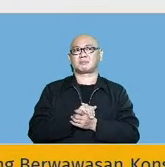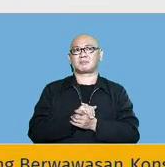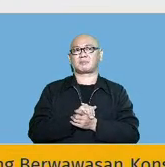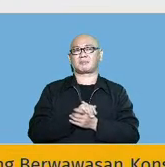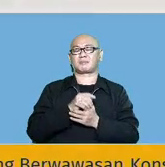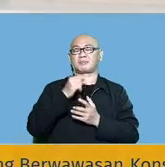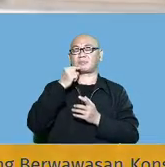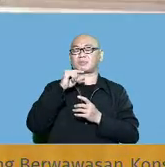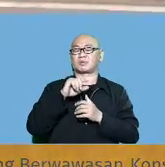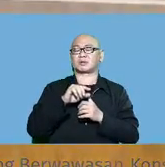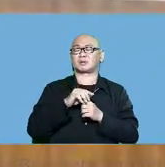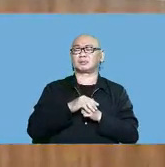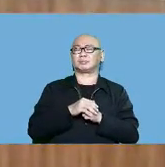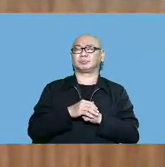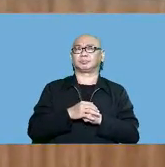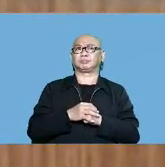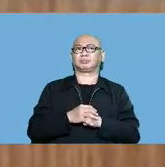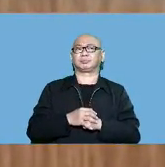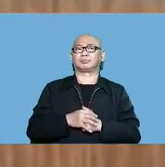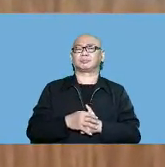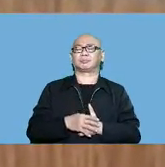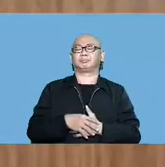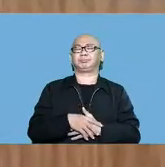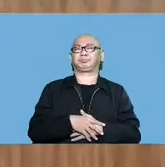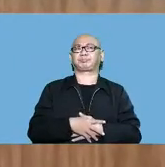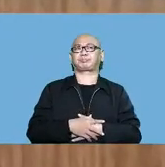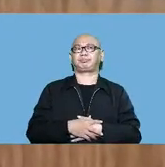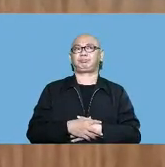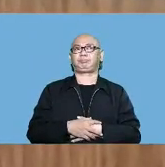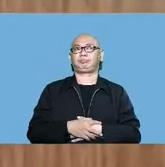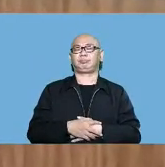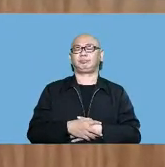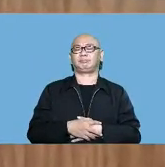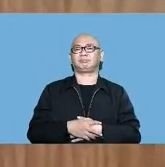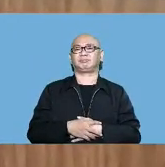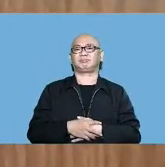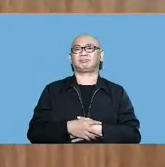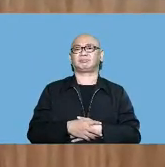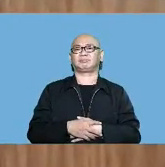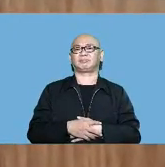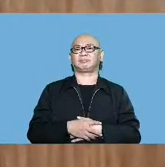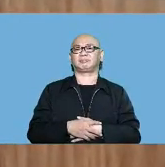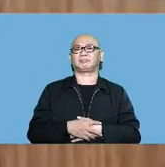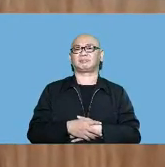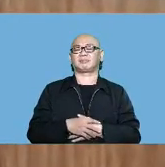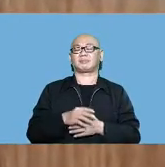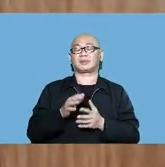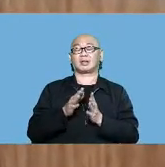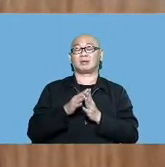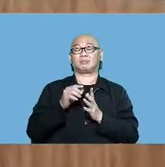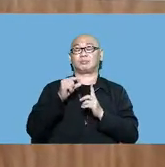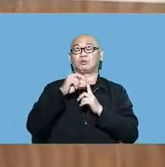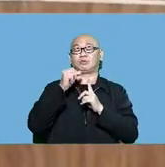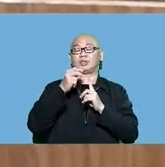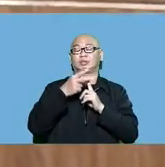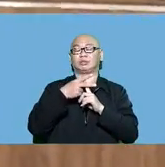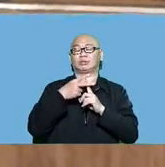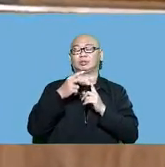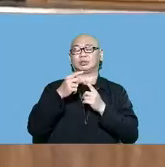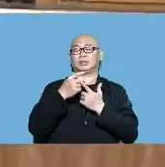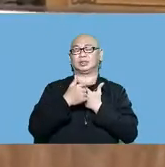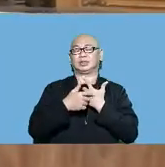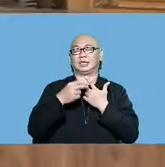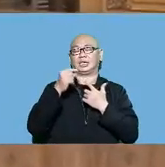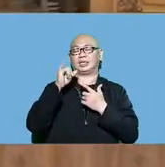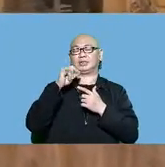Mahlul Azam, Profesor Dr. Eko Handoyo, Profesor Margareta Rayuningsih, dan Profesor Yeri Sutopo